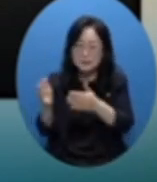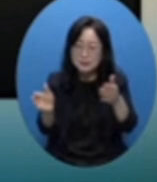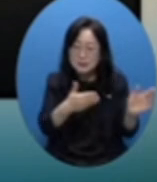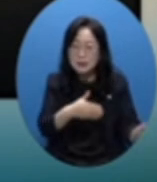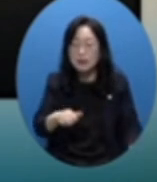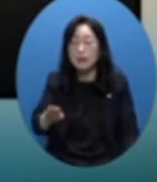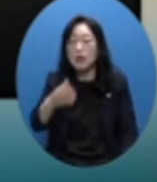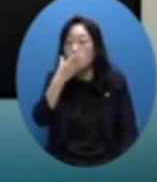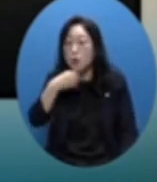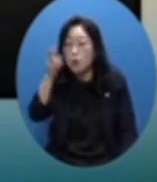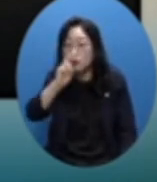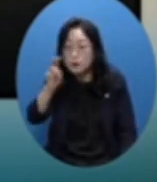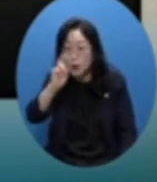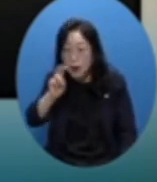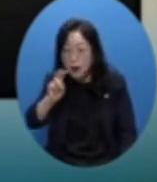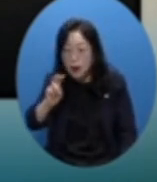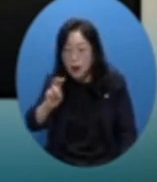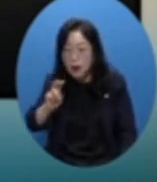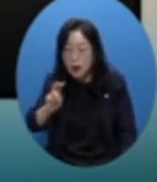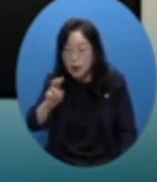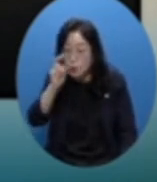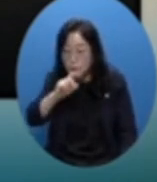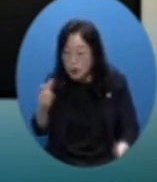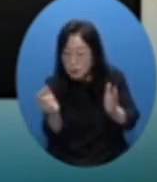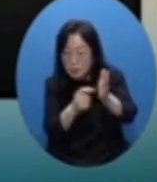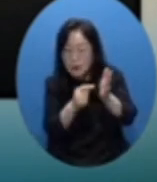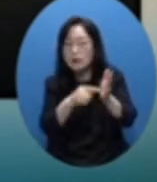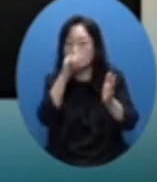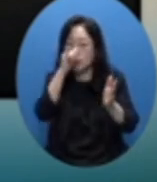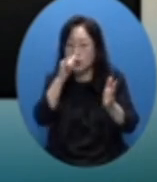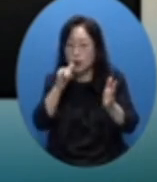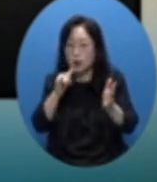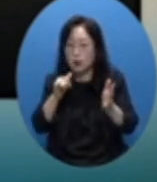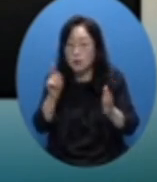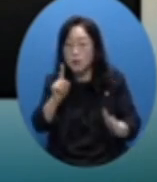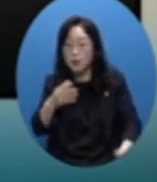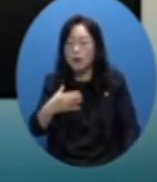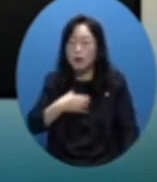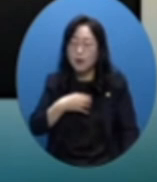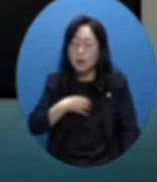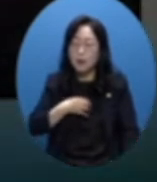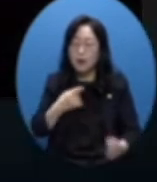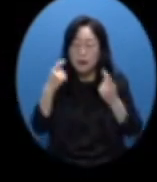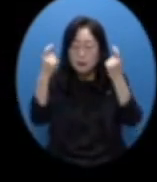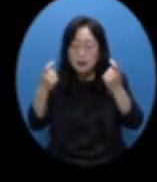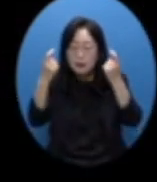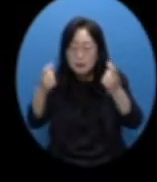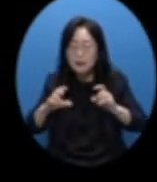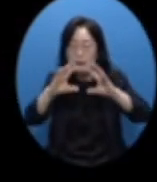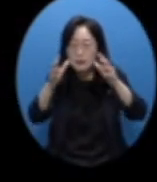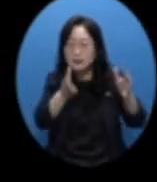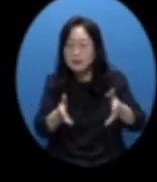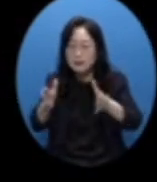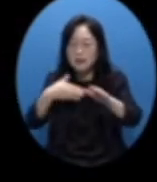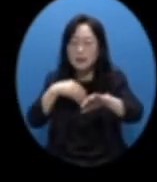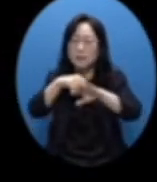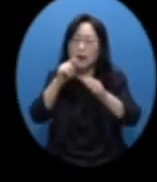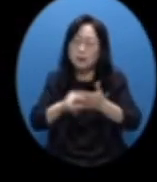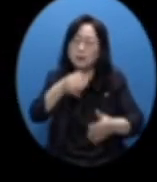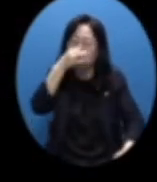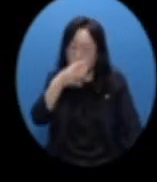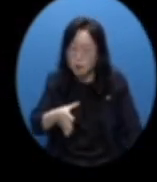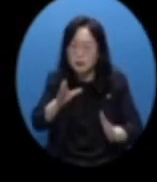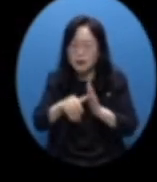순가 a 이 찬송의 나와 있는데 그 험한 나그네 세상 낄 나의 맘이 권할 때